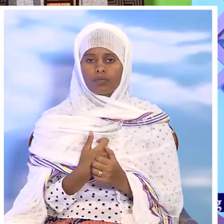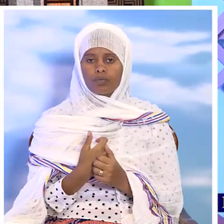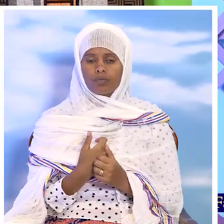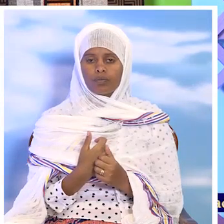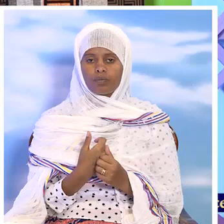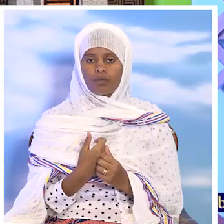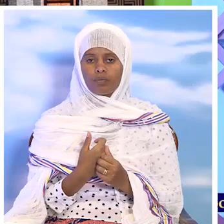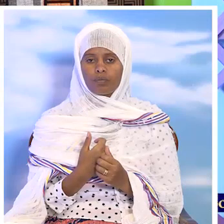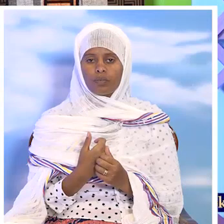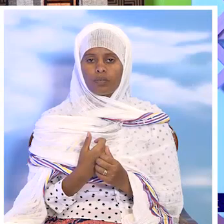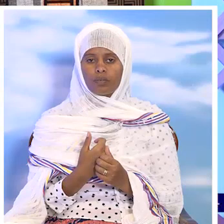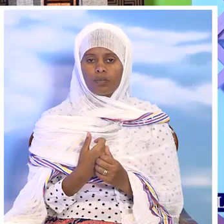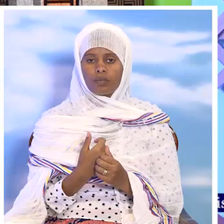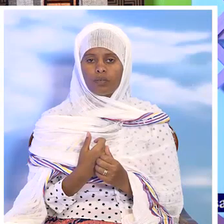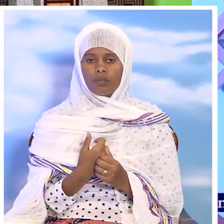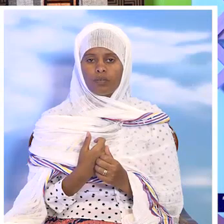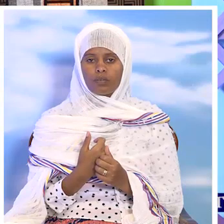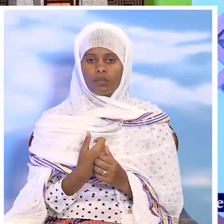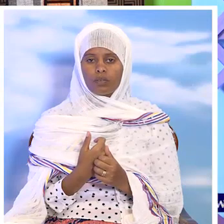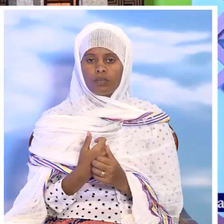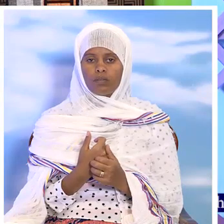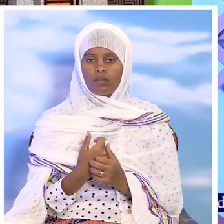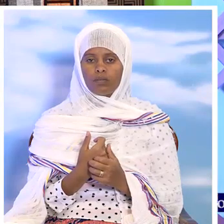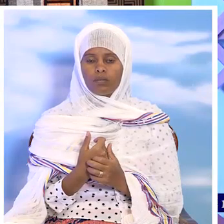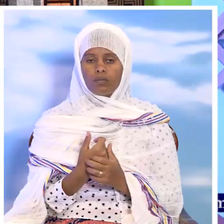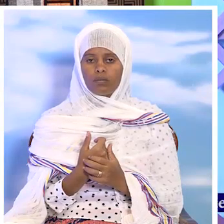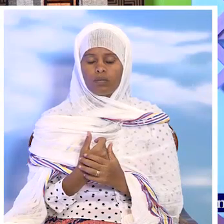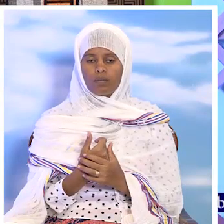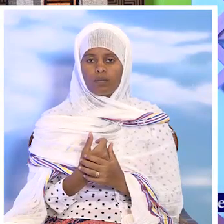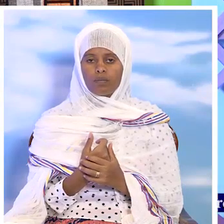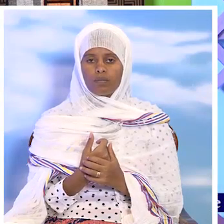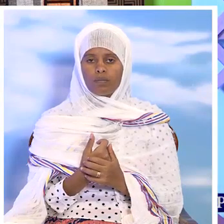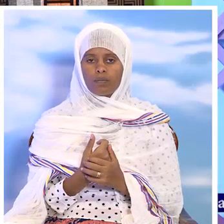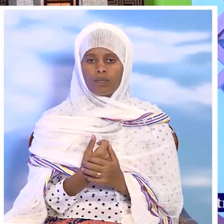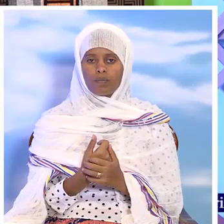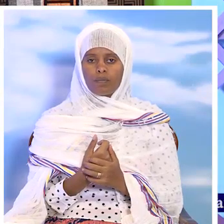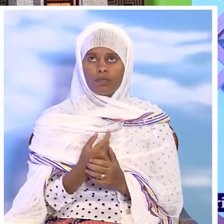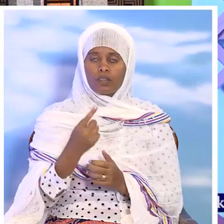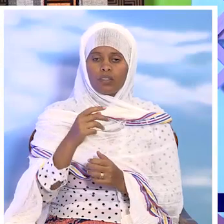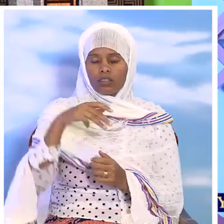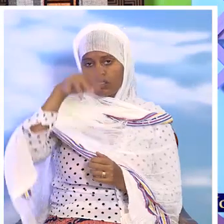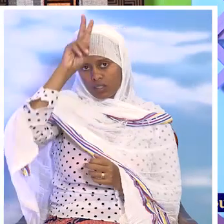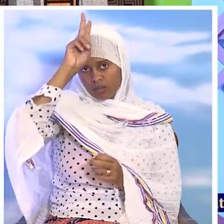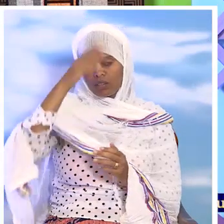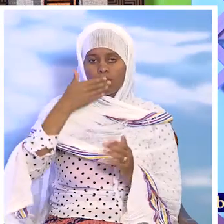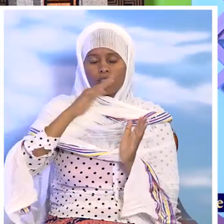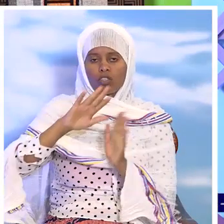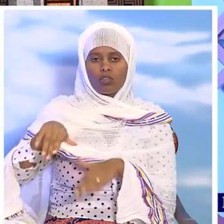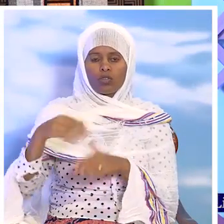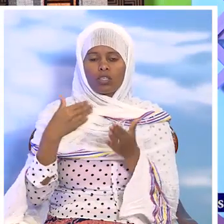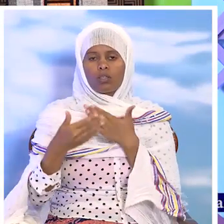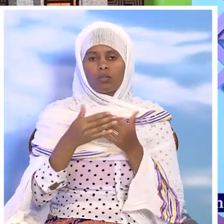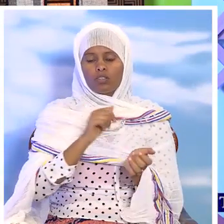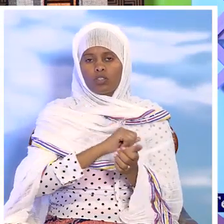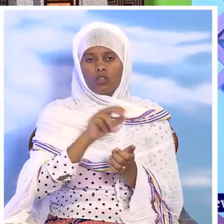ካብዚ ድማ ዲያብሎስ ሓደጎ ይብለና ንመን ይሓዲግዎ ወይ ወን እንታይ ክጎብረ ስለ ጸንሐ እዩ